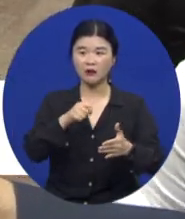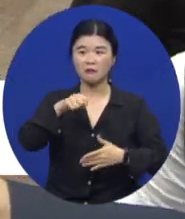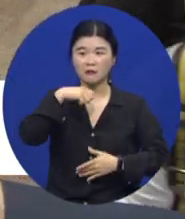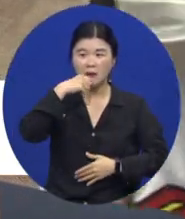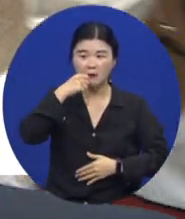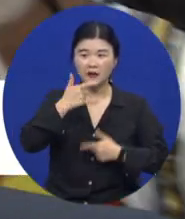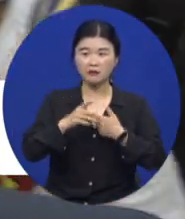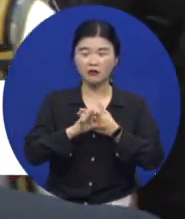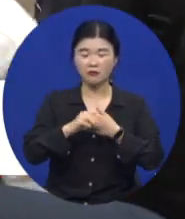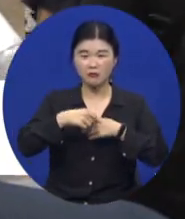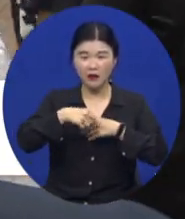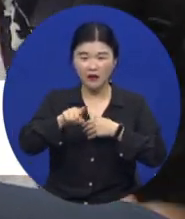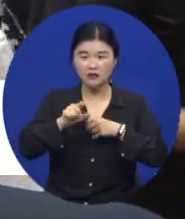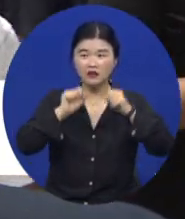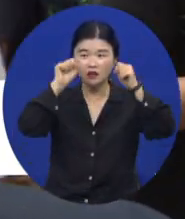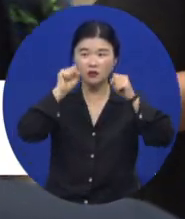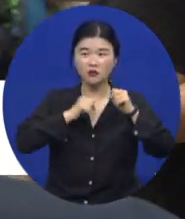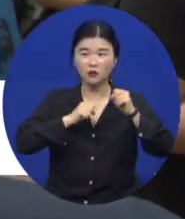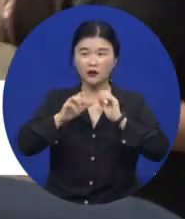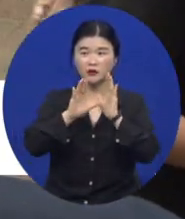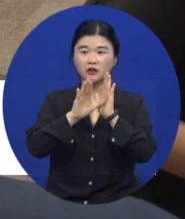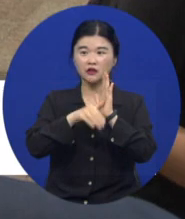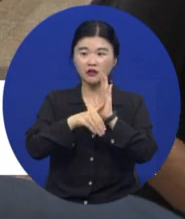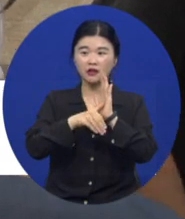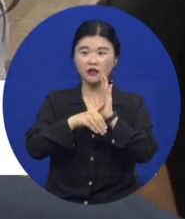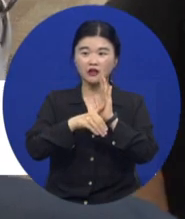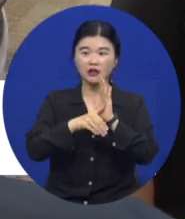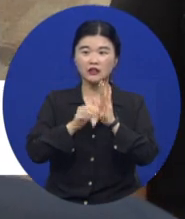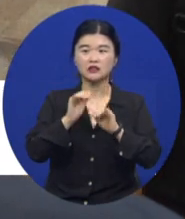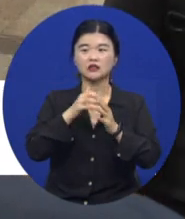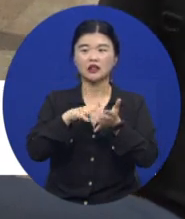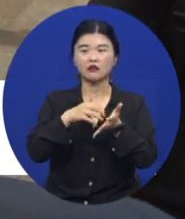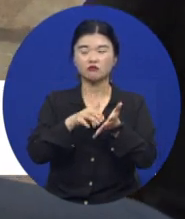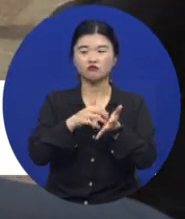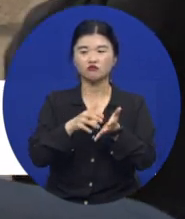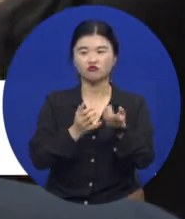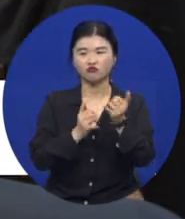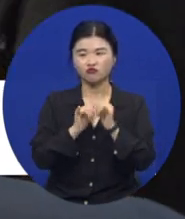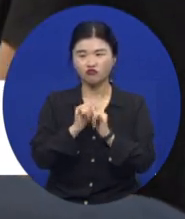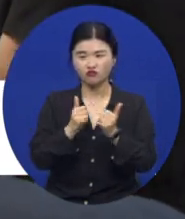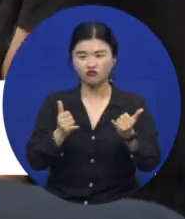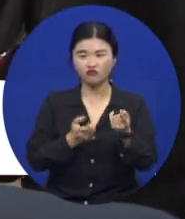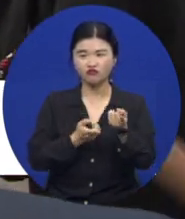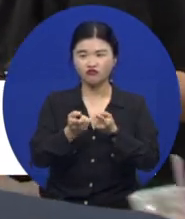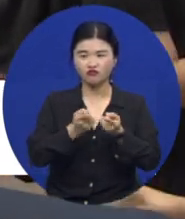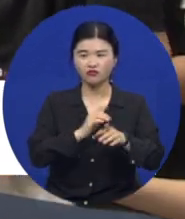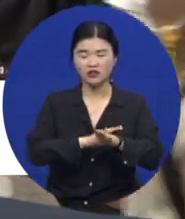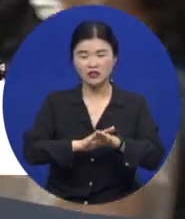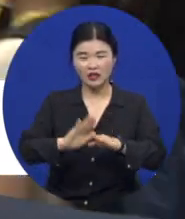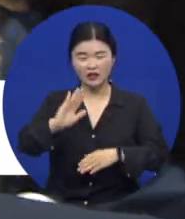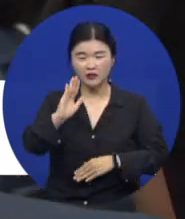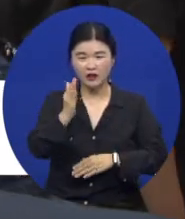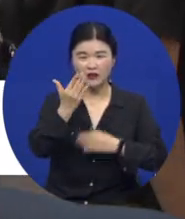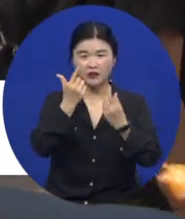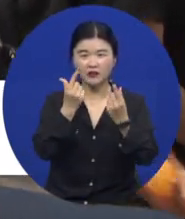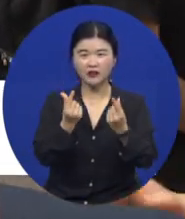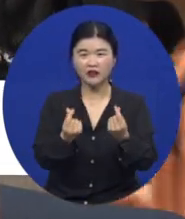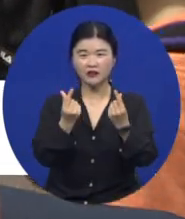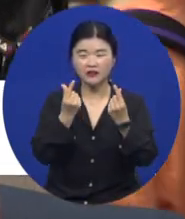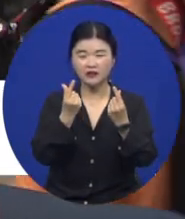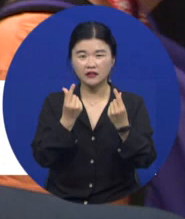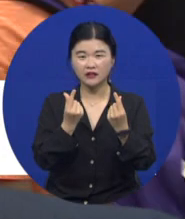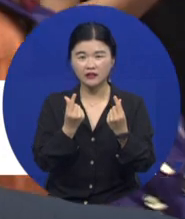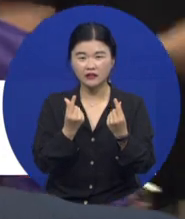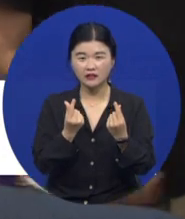급식이나 아니면 뭐 바깥 체육 활동이나 이런 거 할 때 좀 인원 조정을 하면서